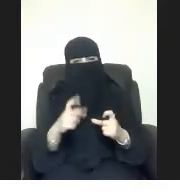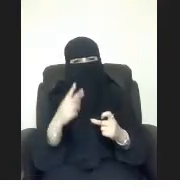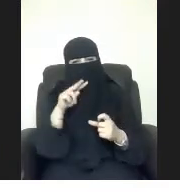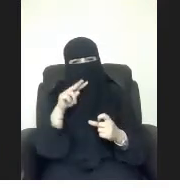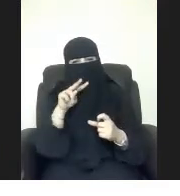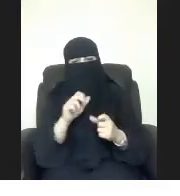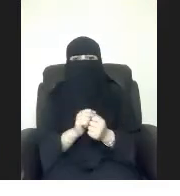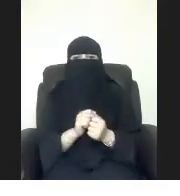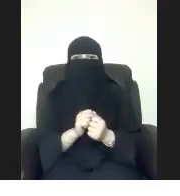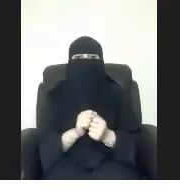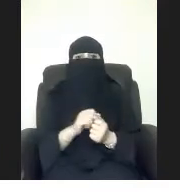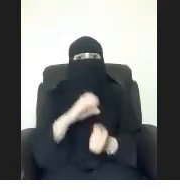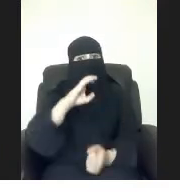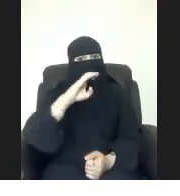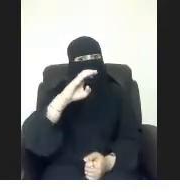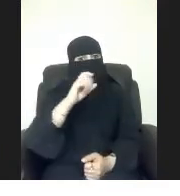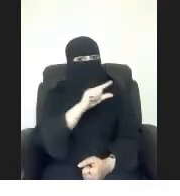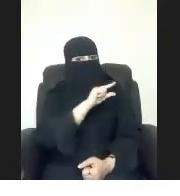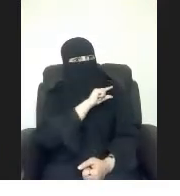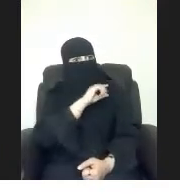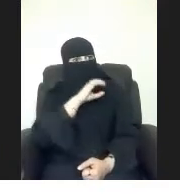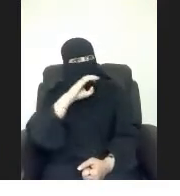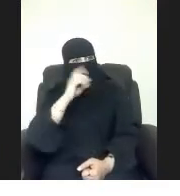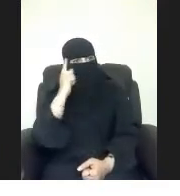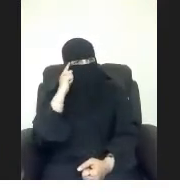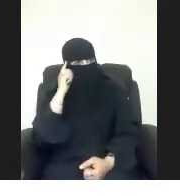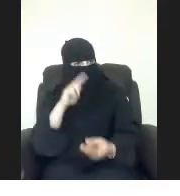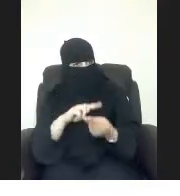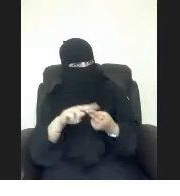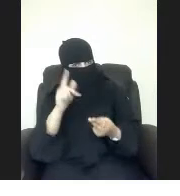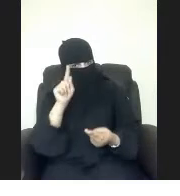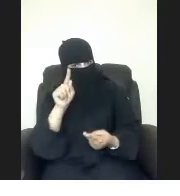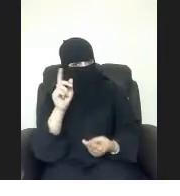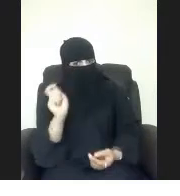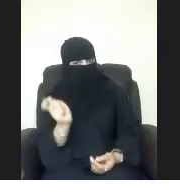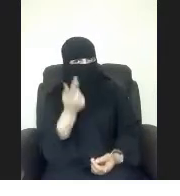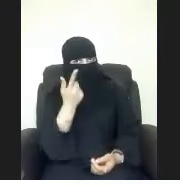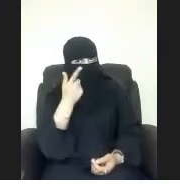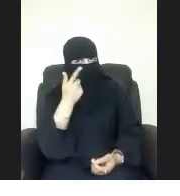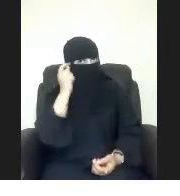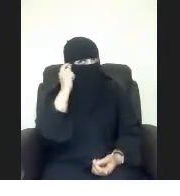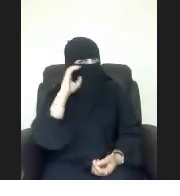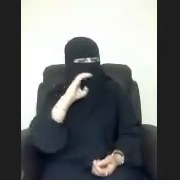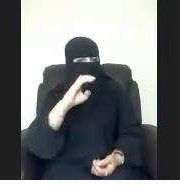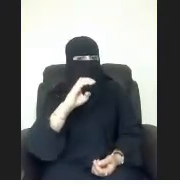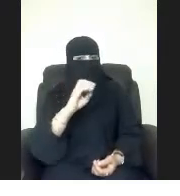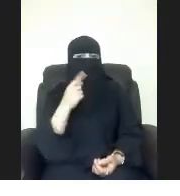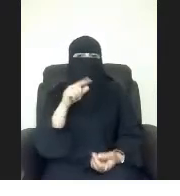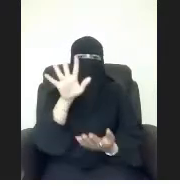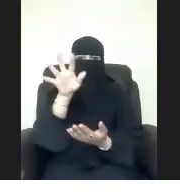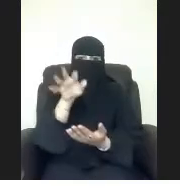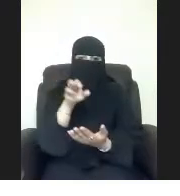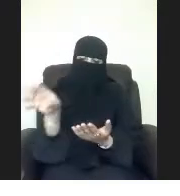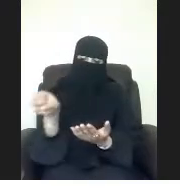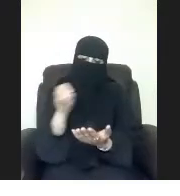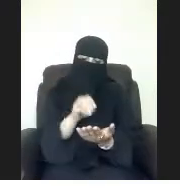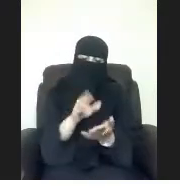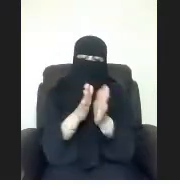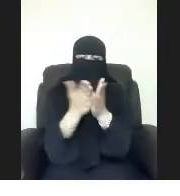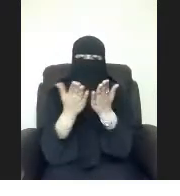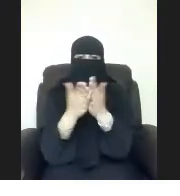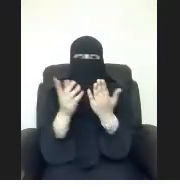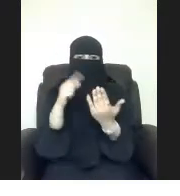لطالب أجاب عن سؤال طرح أثناء المحاضرة وأرفق إجابته